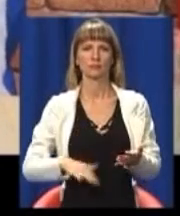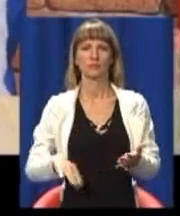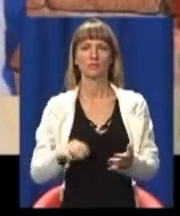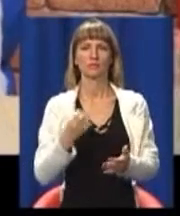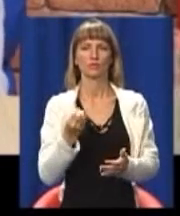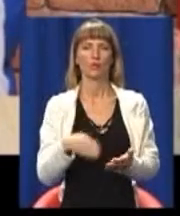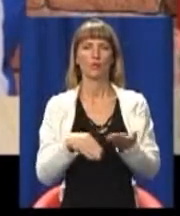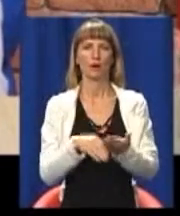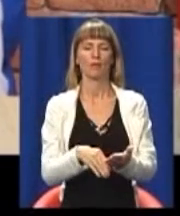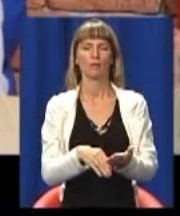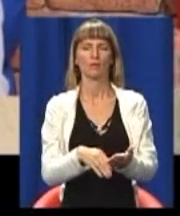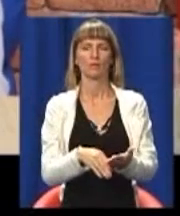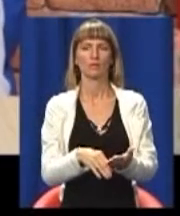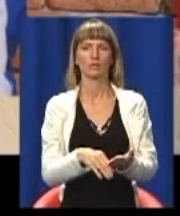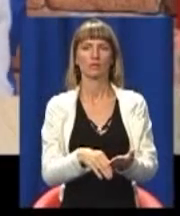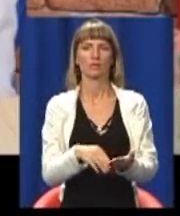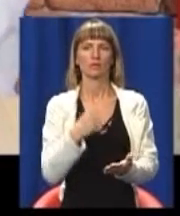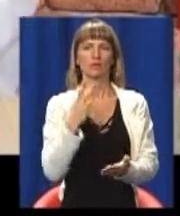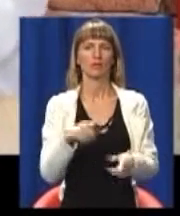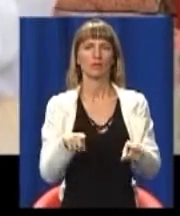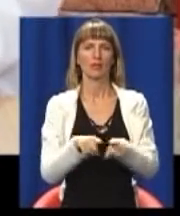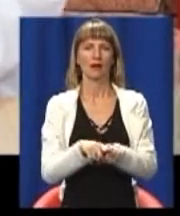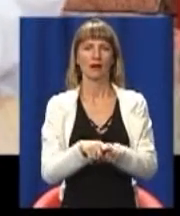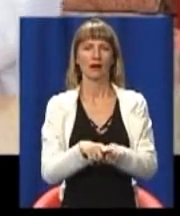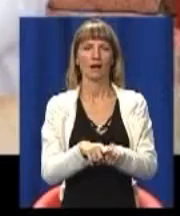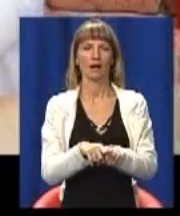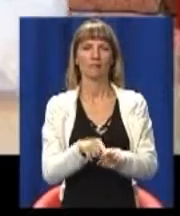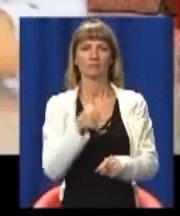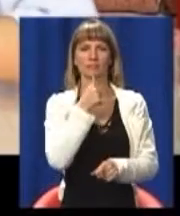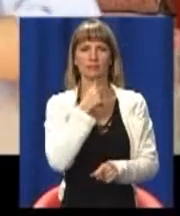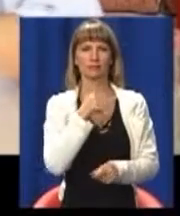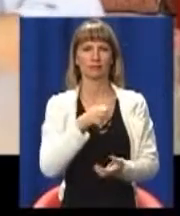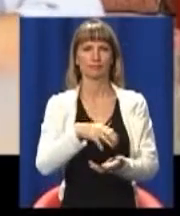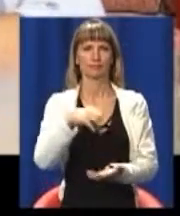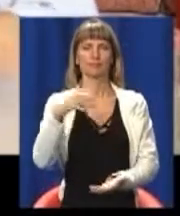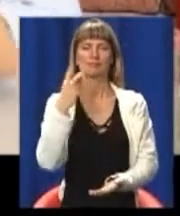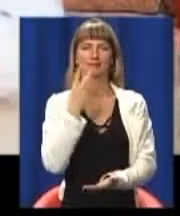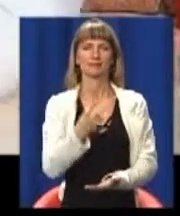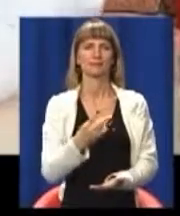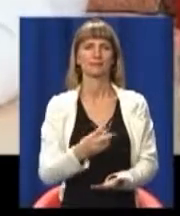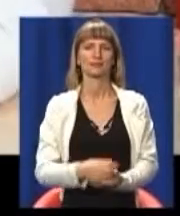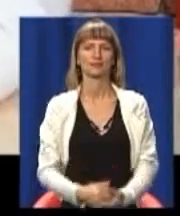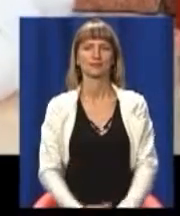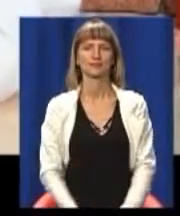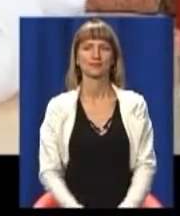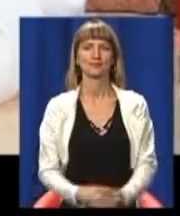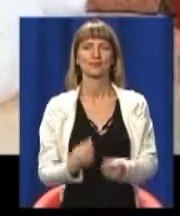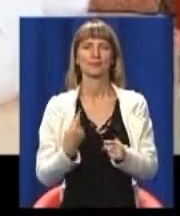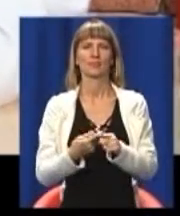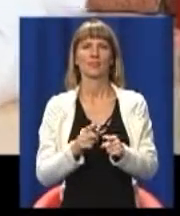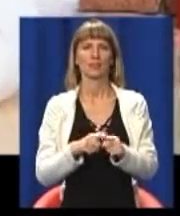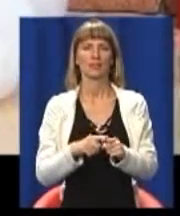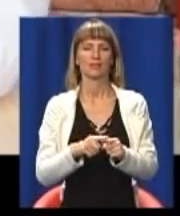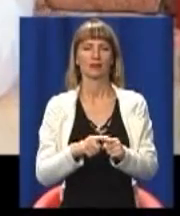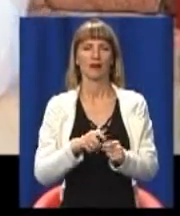допоможу. Бурхлива така реакція. Тримайте. Це